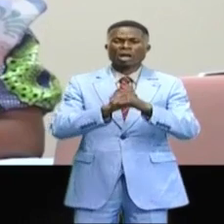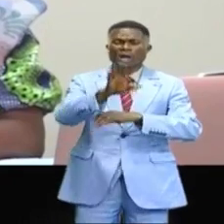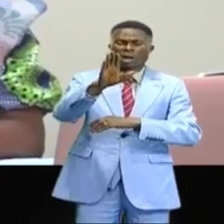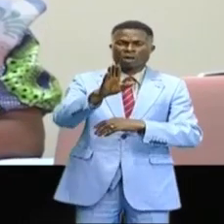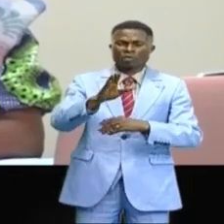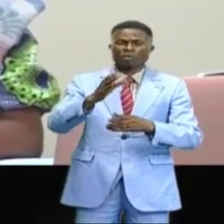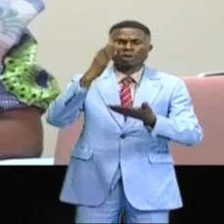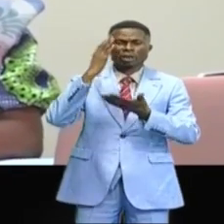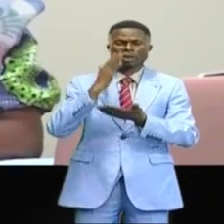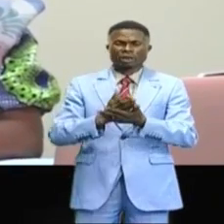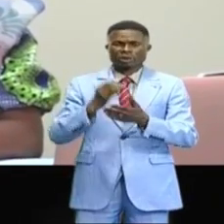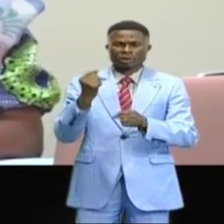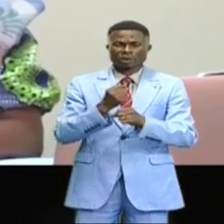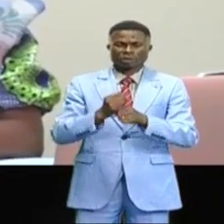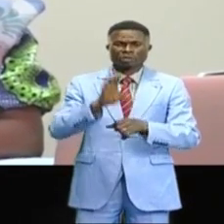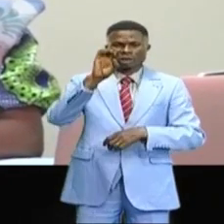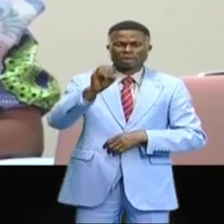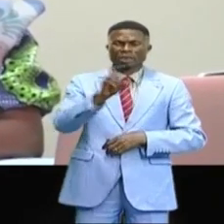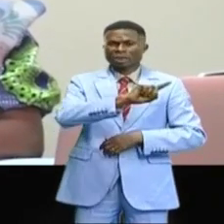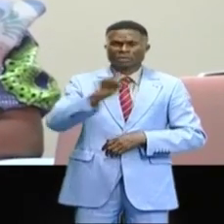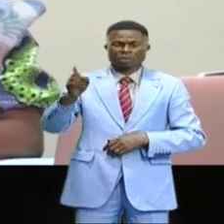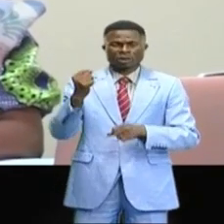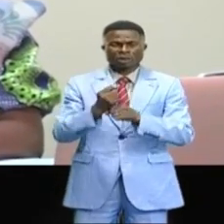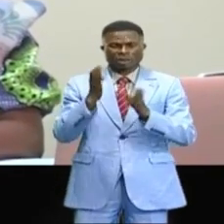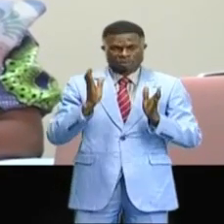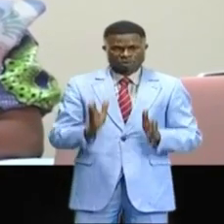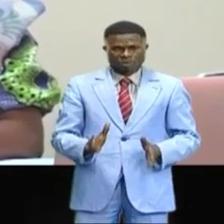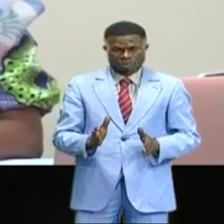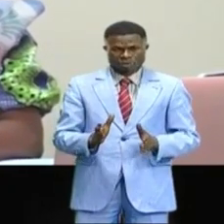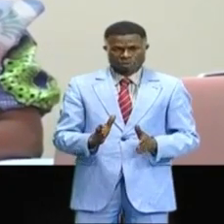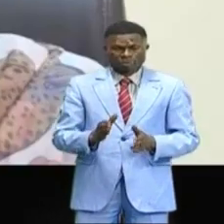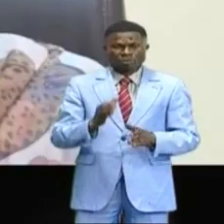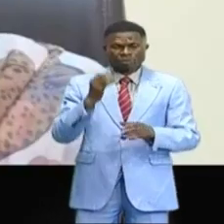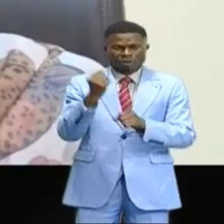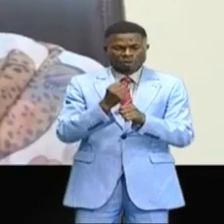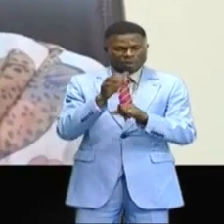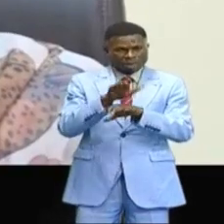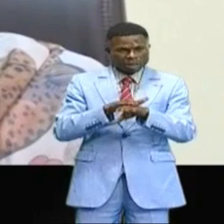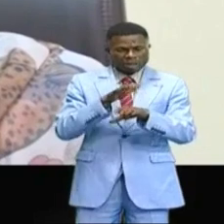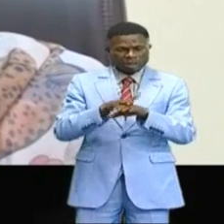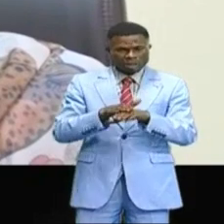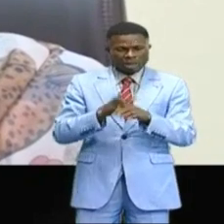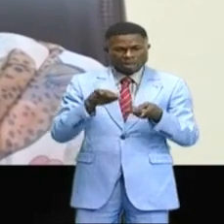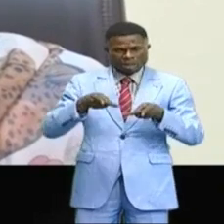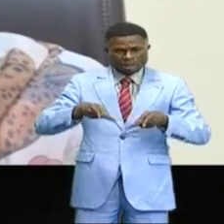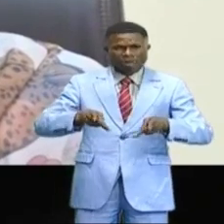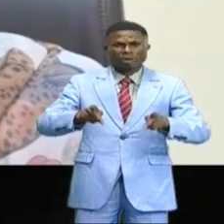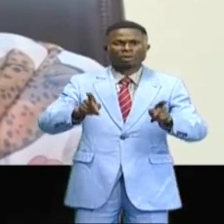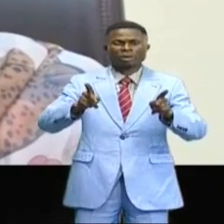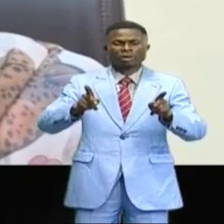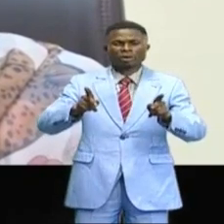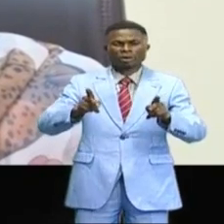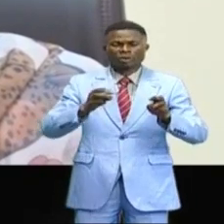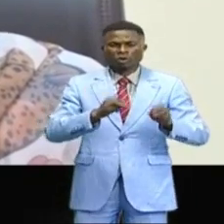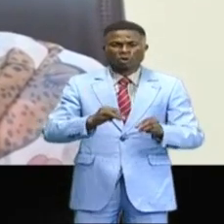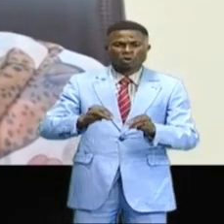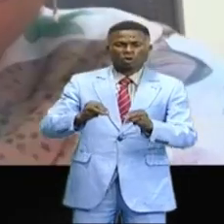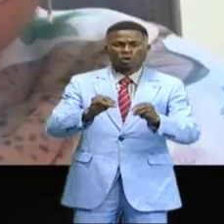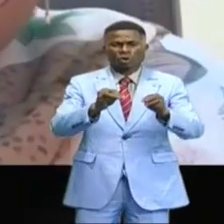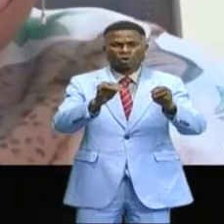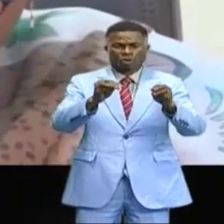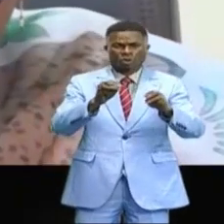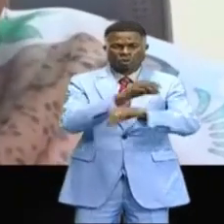de 50 000 agents. Ces processus permettra à terme d'aérer les cadres organiques